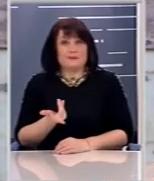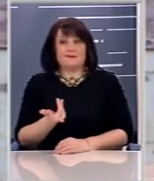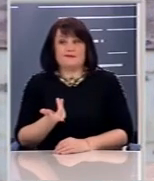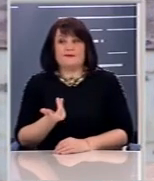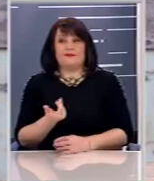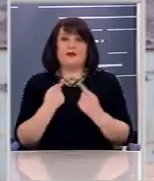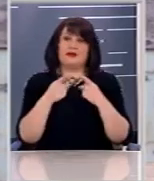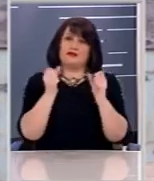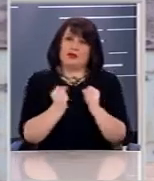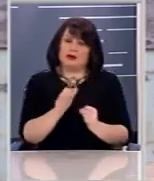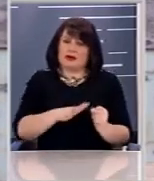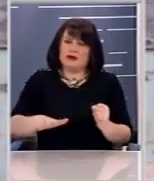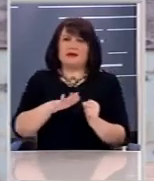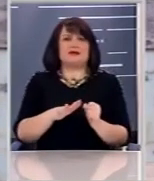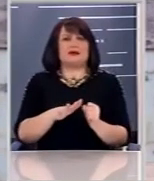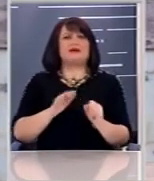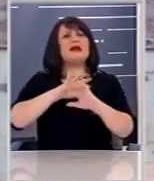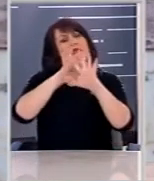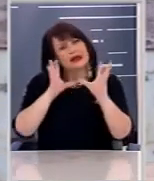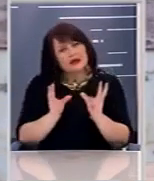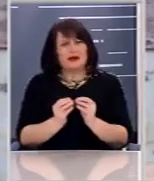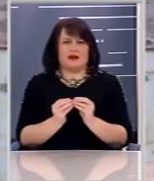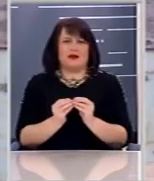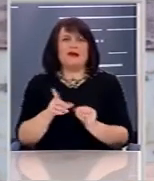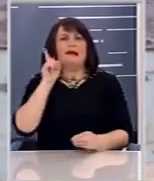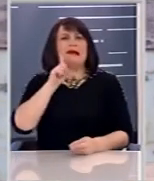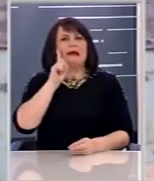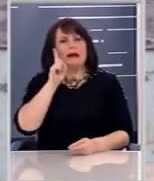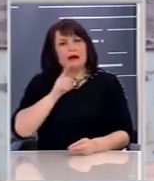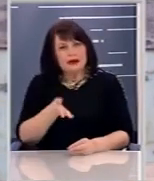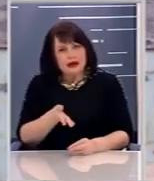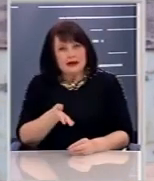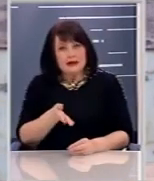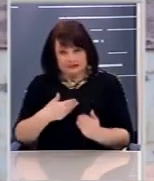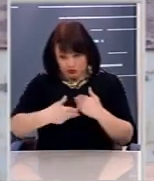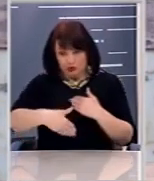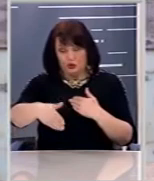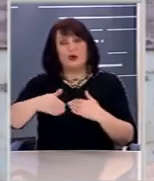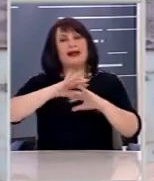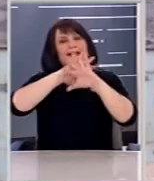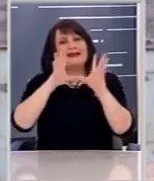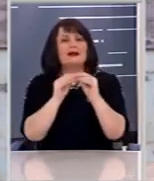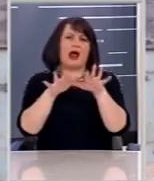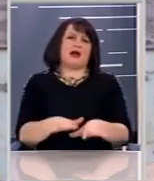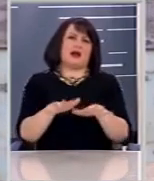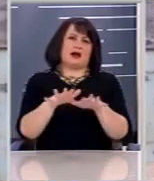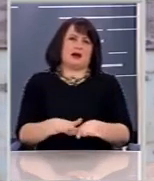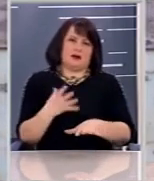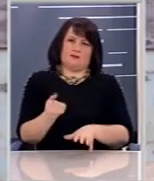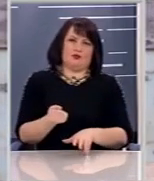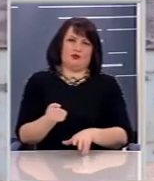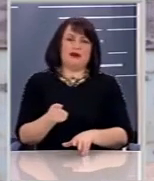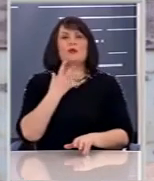διαφορετική κατάσταση από ό,τι είναι γενικά οι γυναίκες σε μια εποχή γενικευμένης ανεργίας. Γιατί